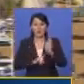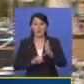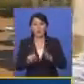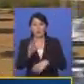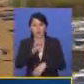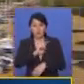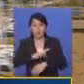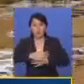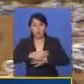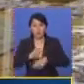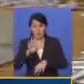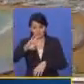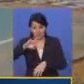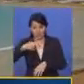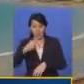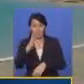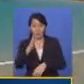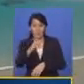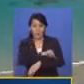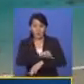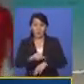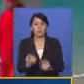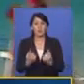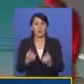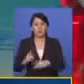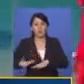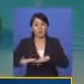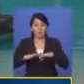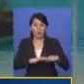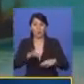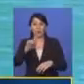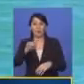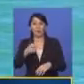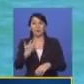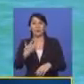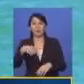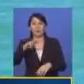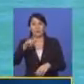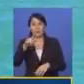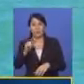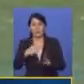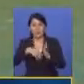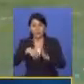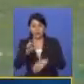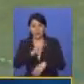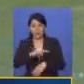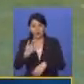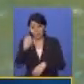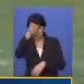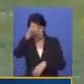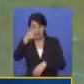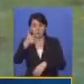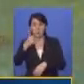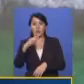отыр. Аумақтың әлеуеті әлі де артады. Шетелдік танымал инвесторлардың күшімен 130 гектар жерді түрлендіру көзделген. 5 жыл ішінде